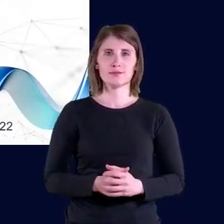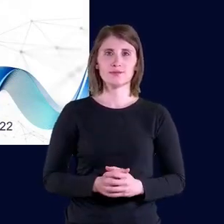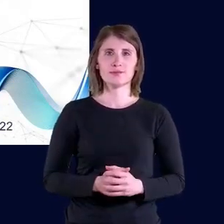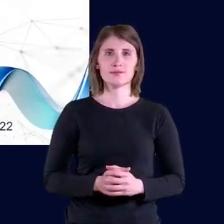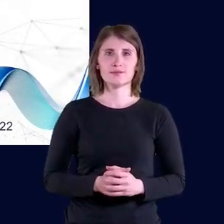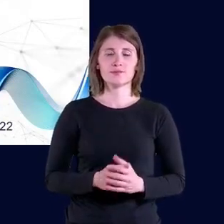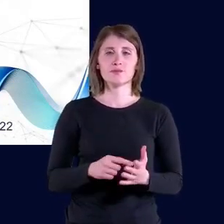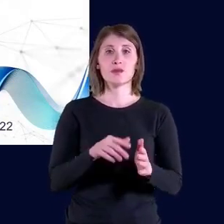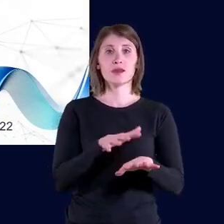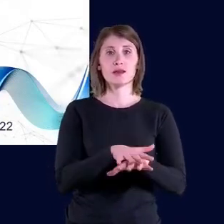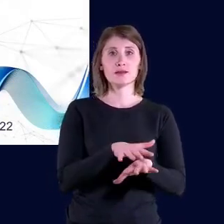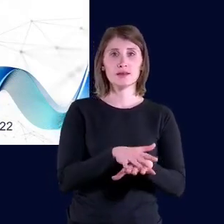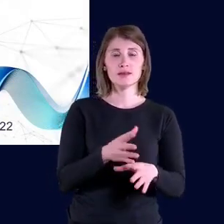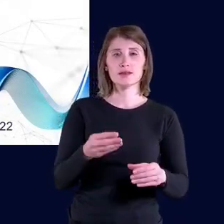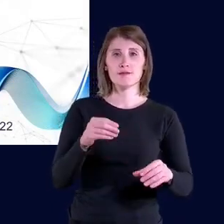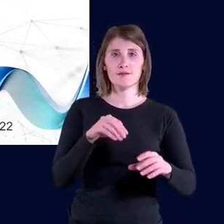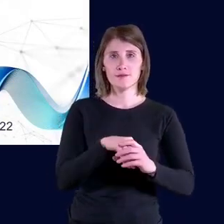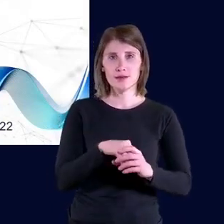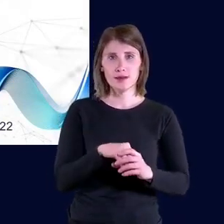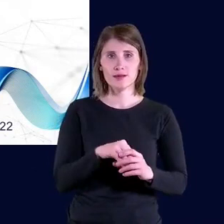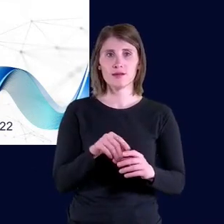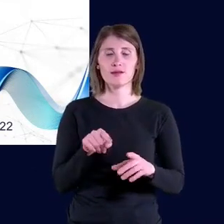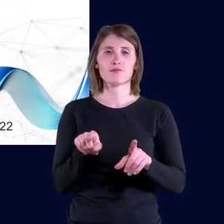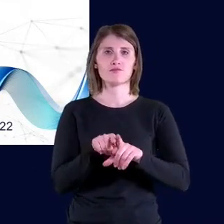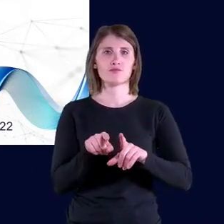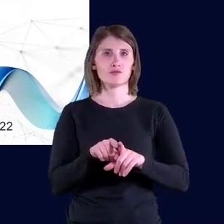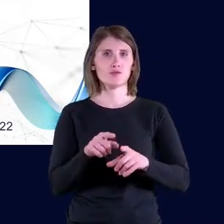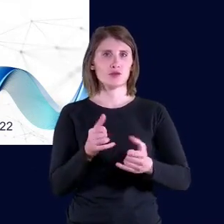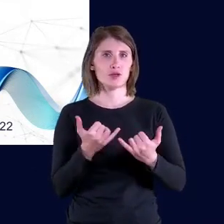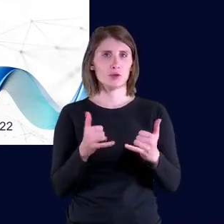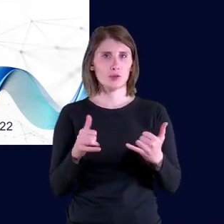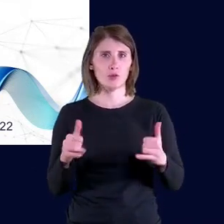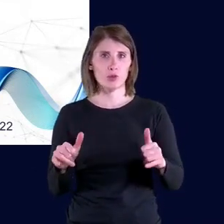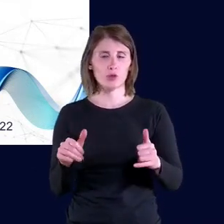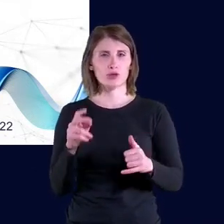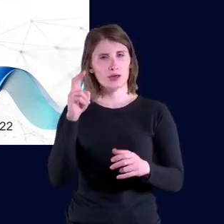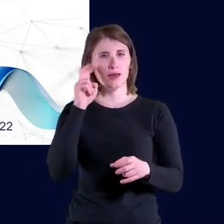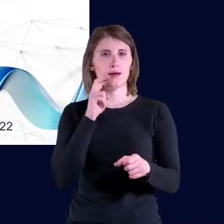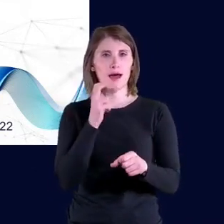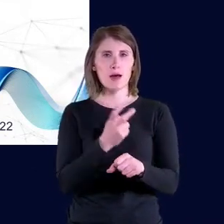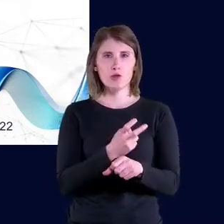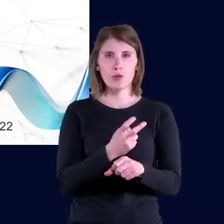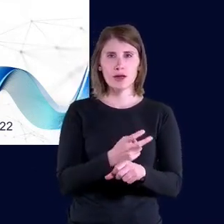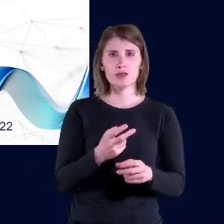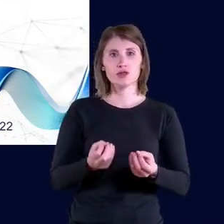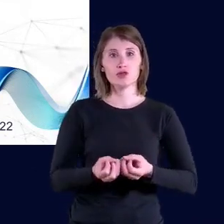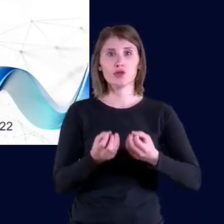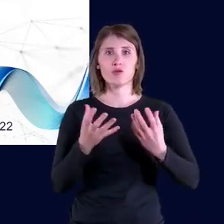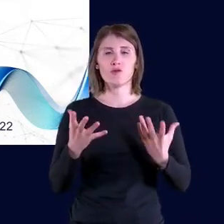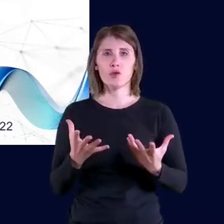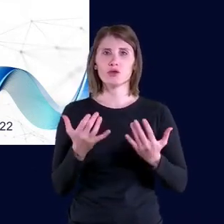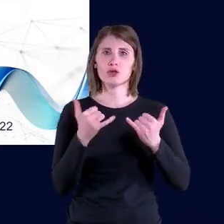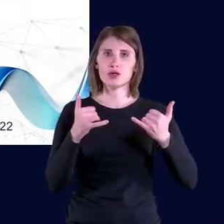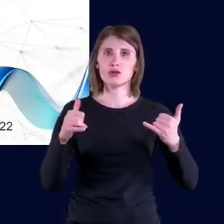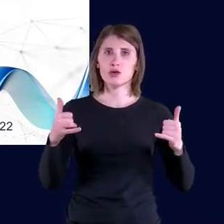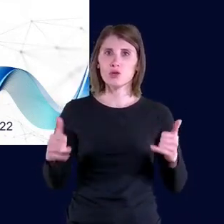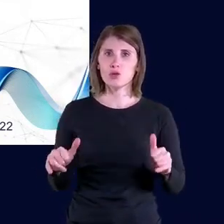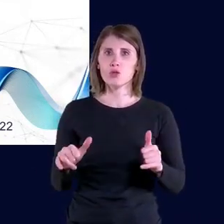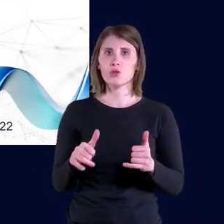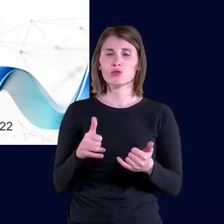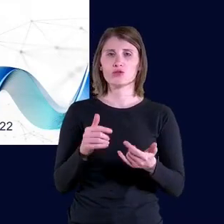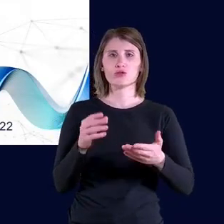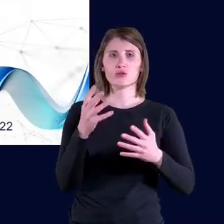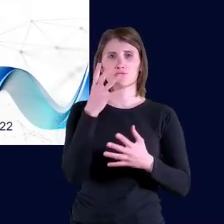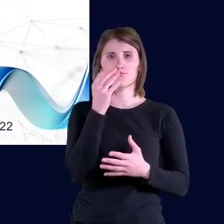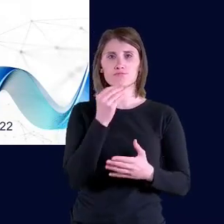war3ft mie istnieje także możliwość automatycznego tworzenia unikatowych identyfikatorów